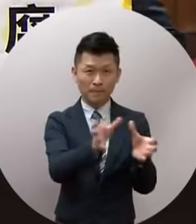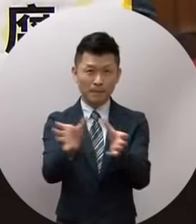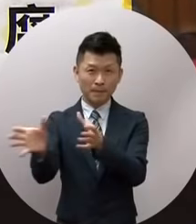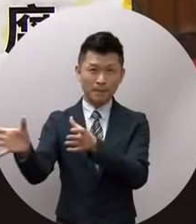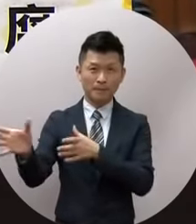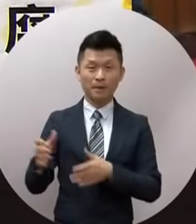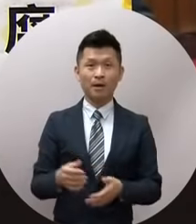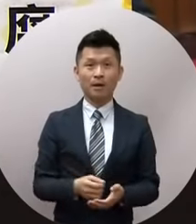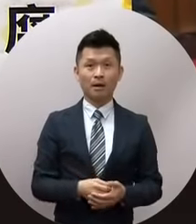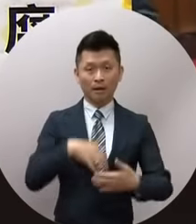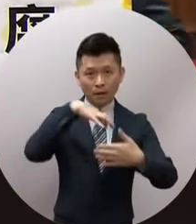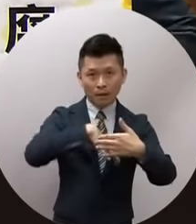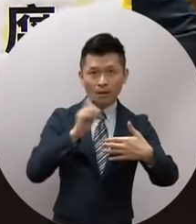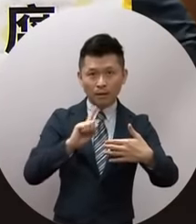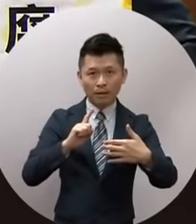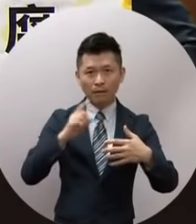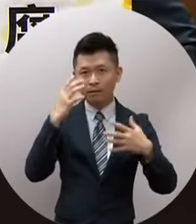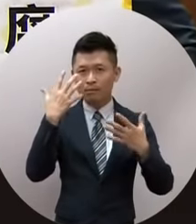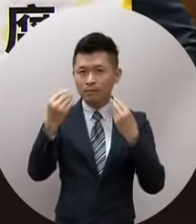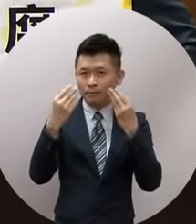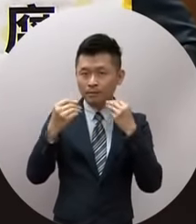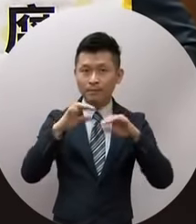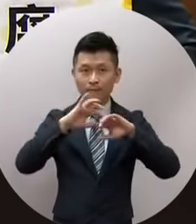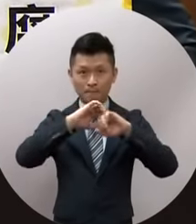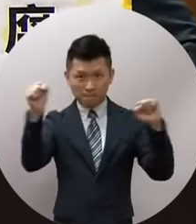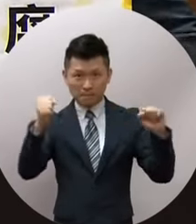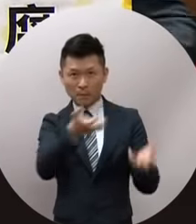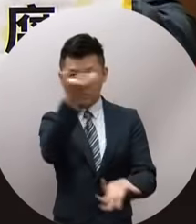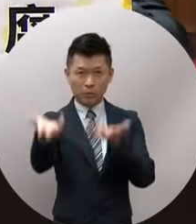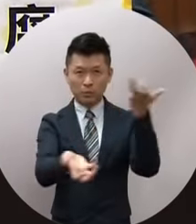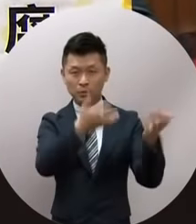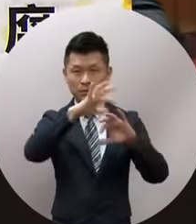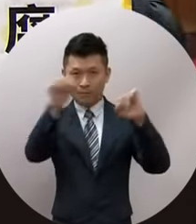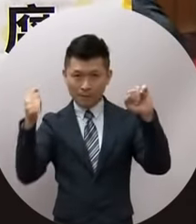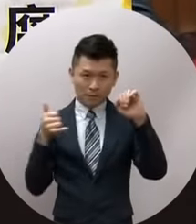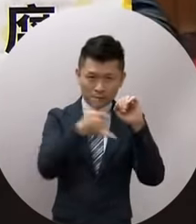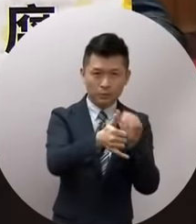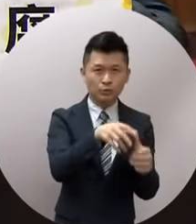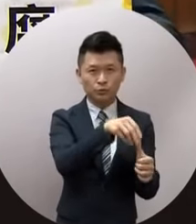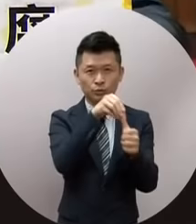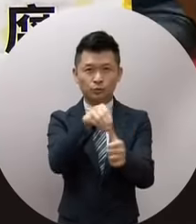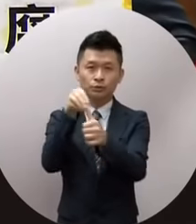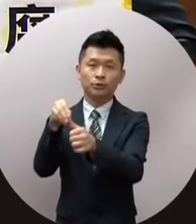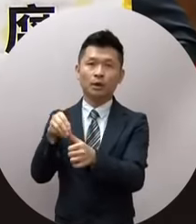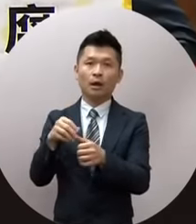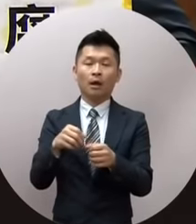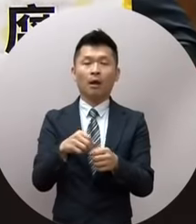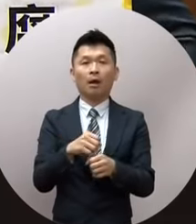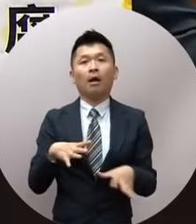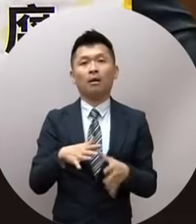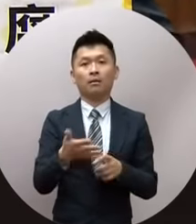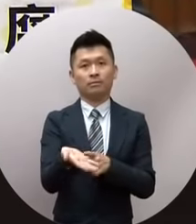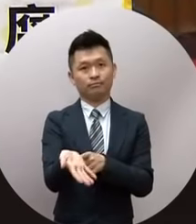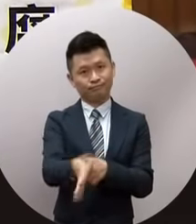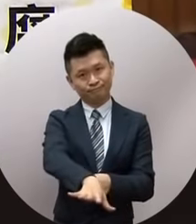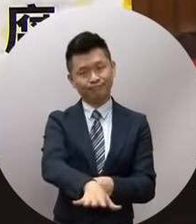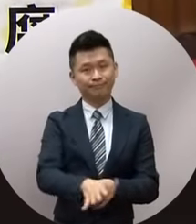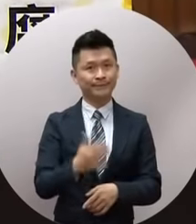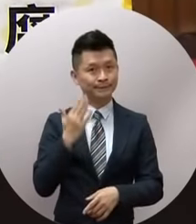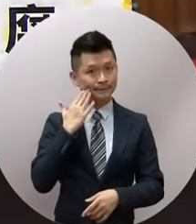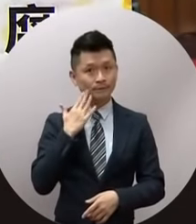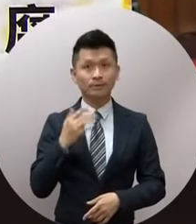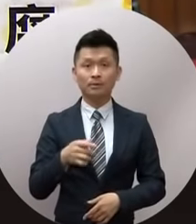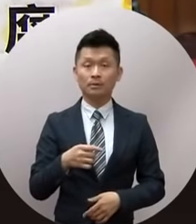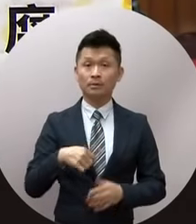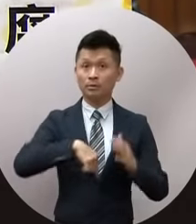知影讲伊内底到底是啥，所以去抢救、失火抢救的时阵，吼，很就有一些就是牺牲了他的生命。所以我今仔就是